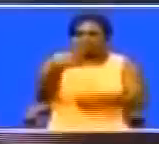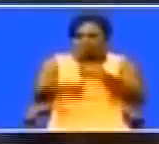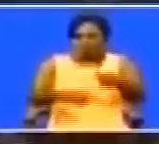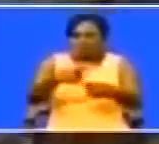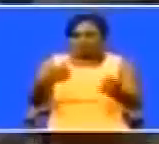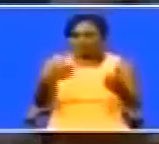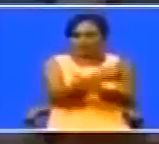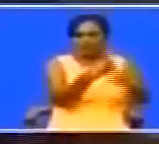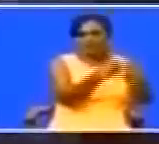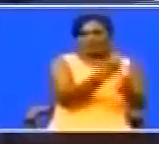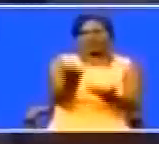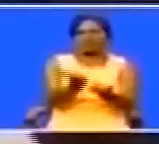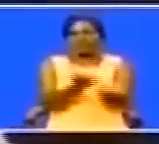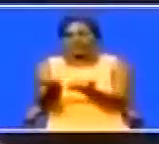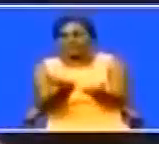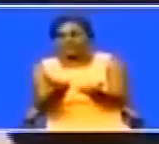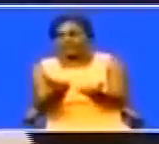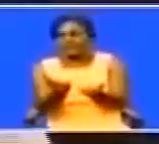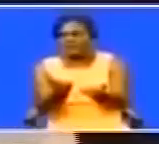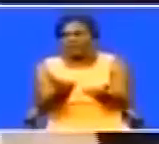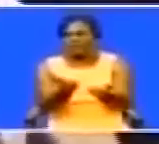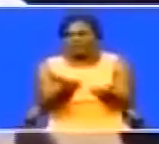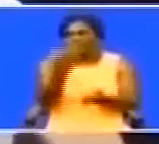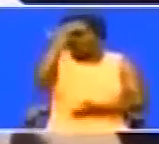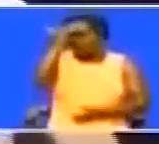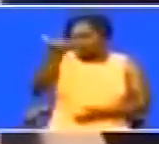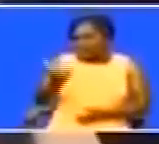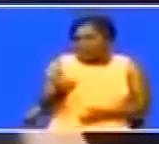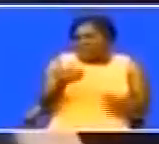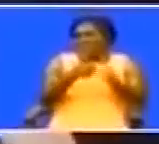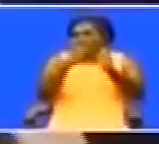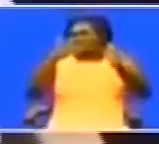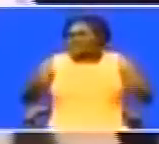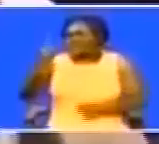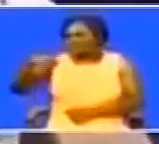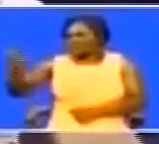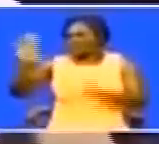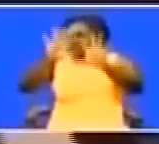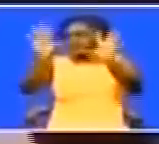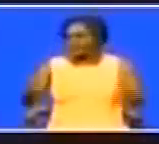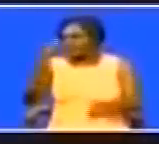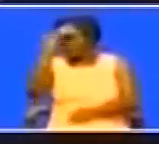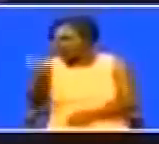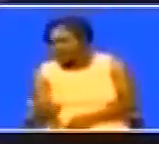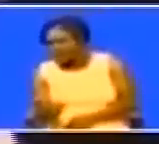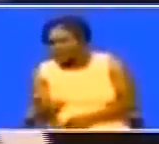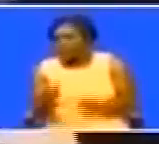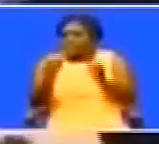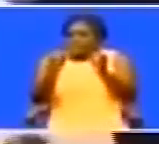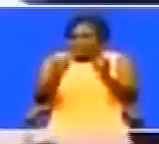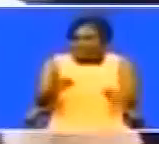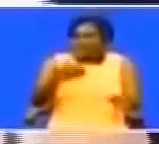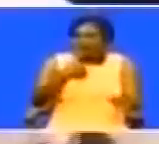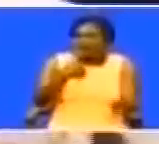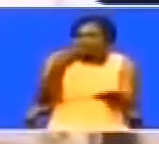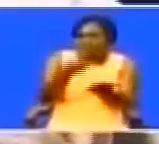shughuli mbalimbali katika kaunti hiyo. Ni sababu gani wanakataa kupitisha budget? Kama wako na vita zao